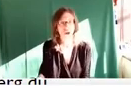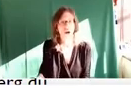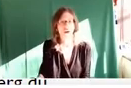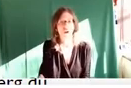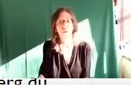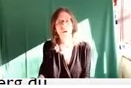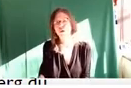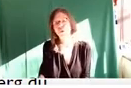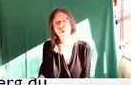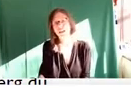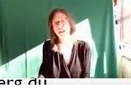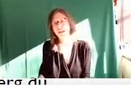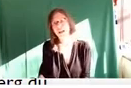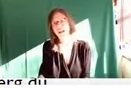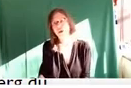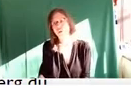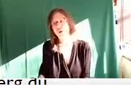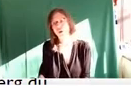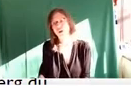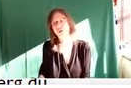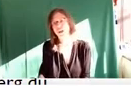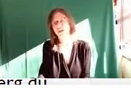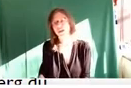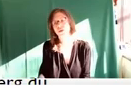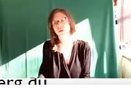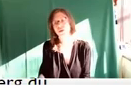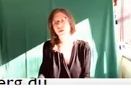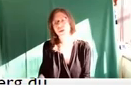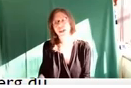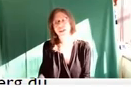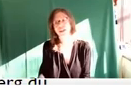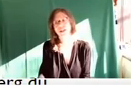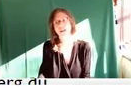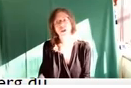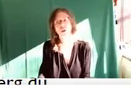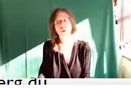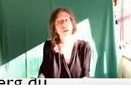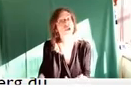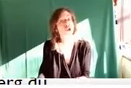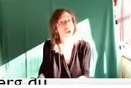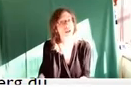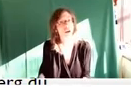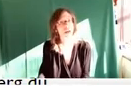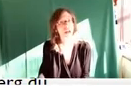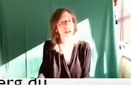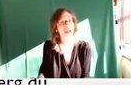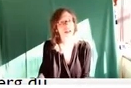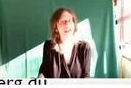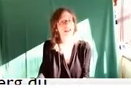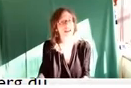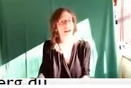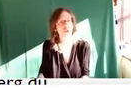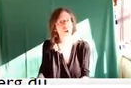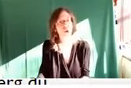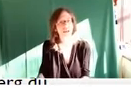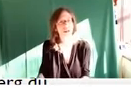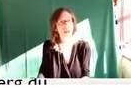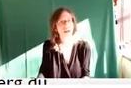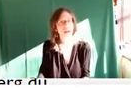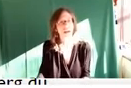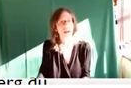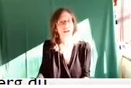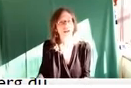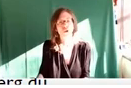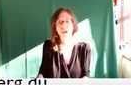recherche. On met toujours cette citation-là dans un article de Bucket et de Noe, déjà de 95, qui disait dans le fond qu'un